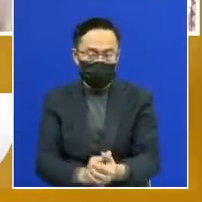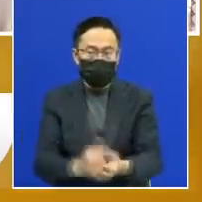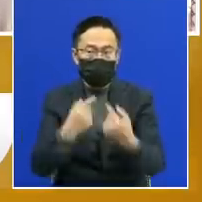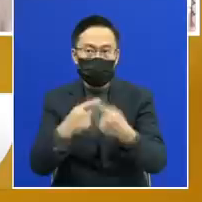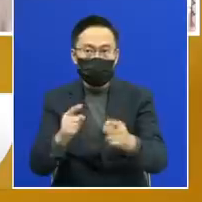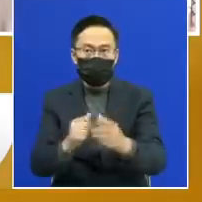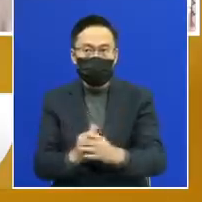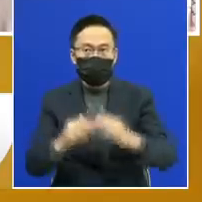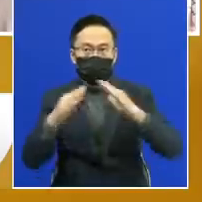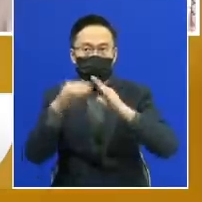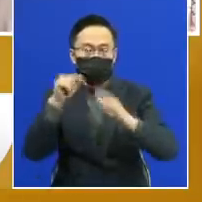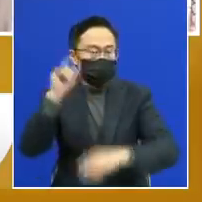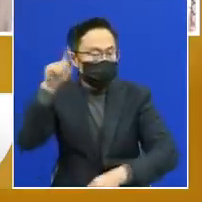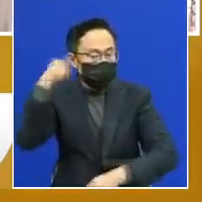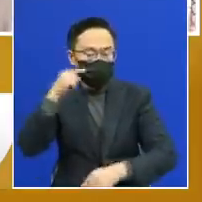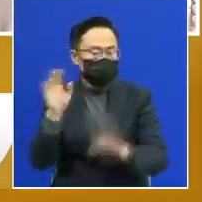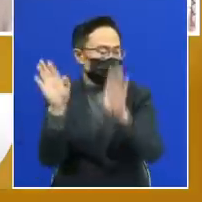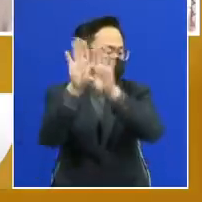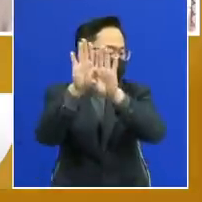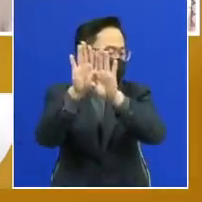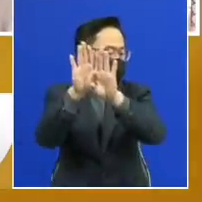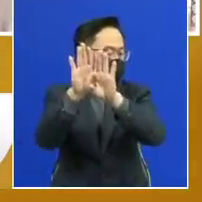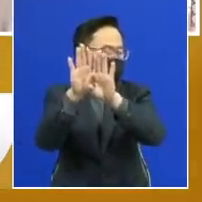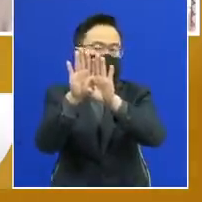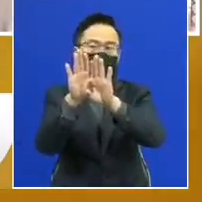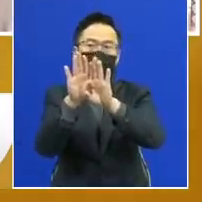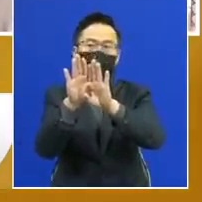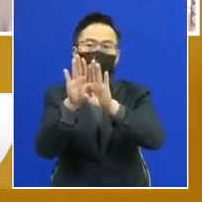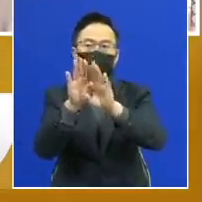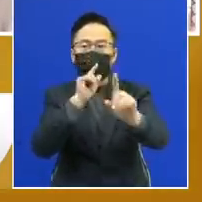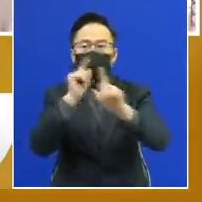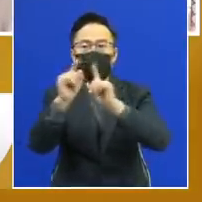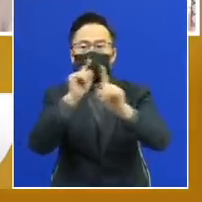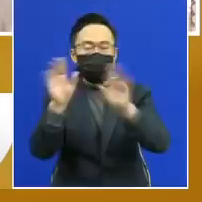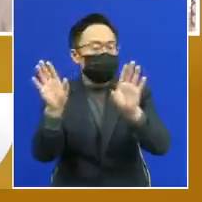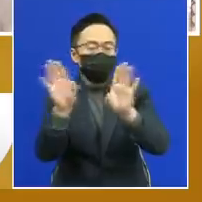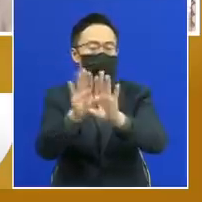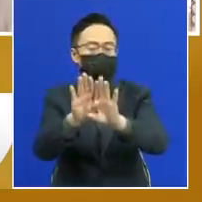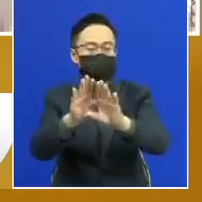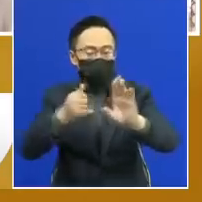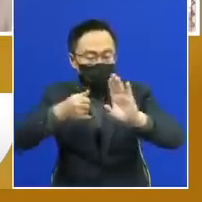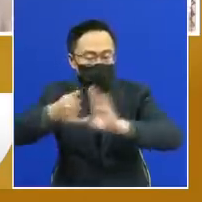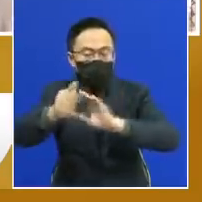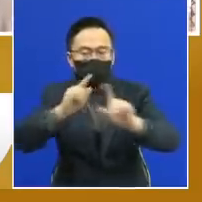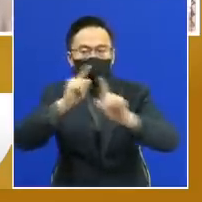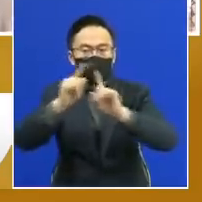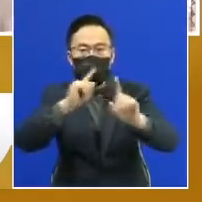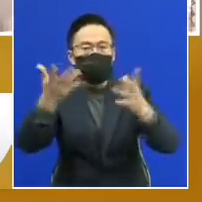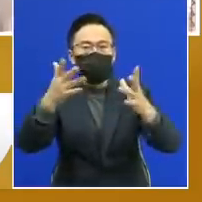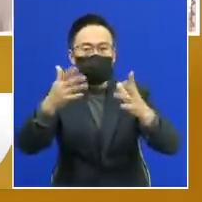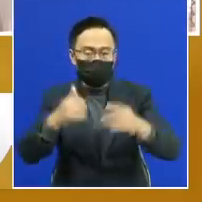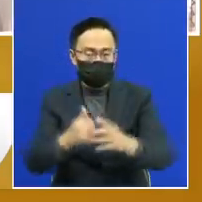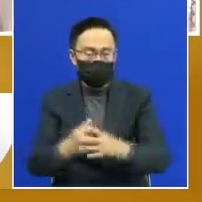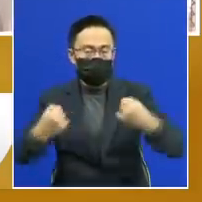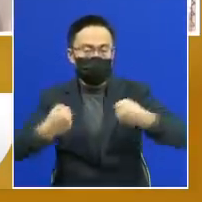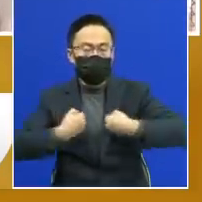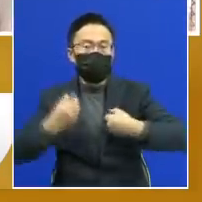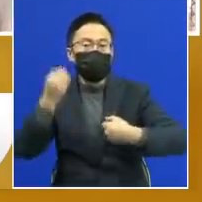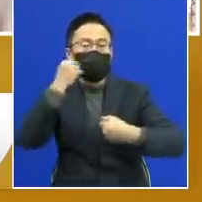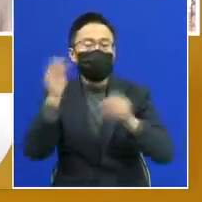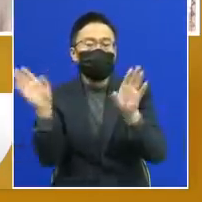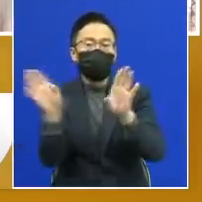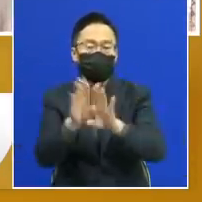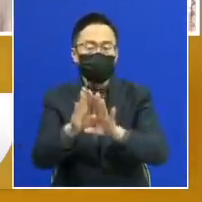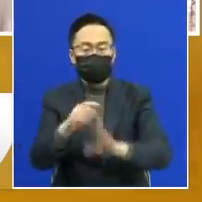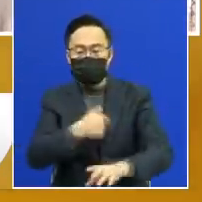องเขาก็อยู่ในบ้านนั่นแหละแต่เขาไม่เปิดประตูรับพี่เลยอะไรเงี้ยค่ะไม่เปิดประตูรับให้พี่เข้าไปได้เลยอะไรเงี้ยค่ะใช่